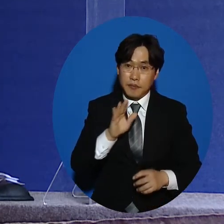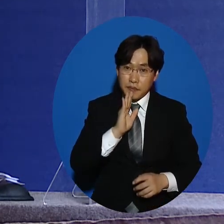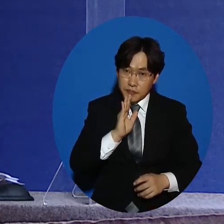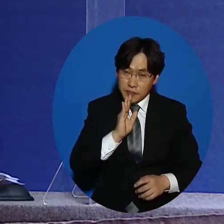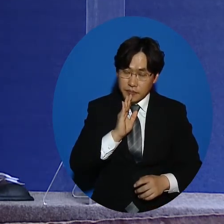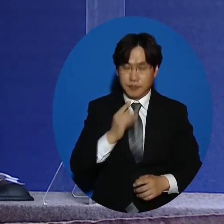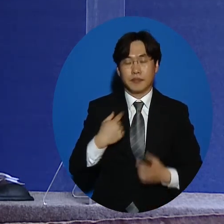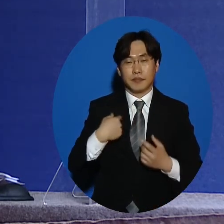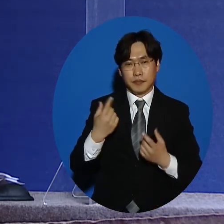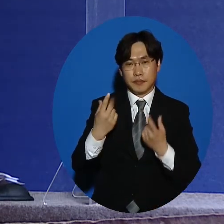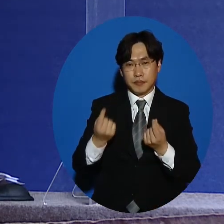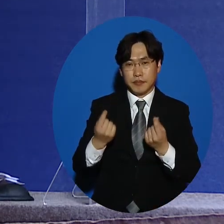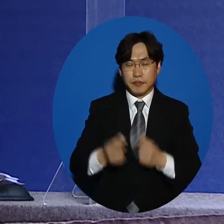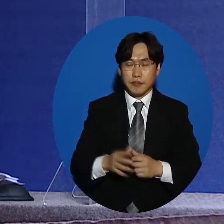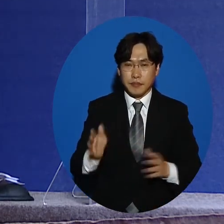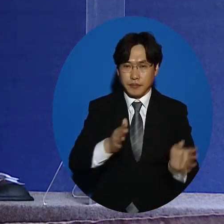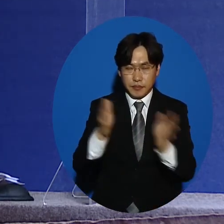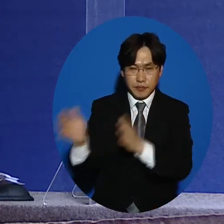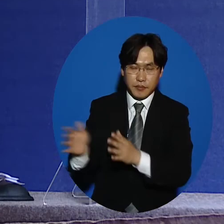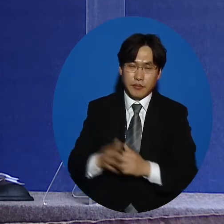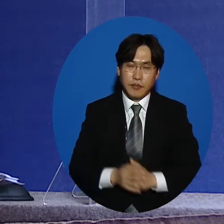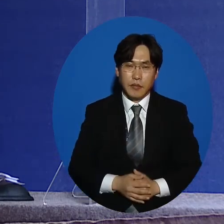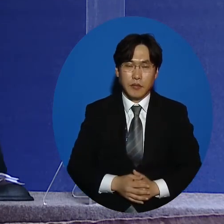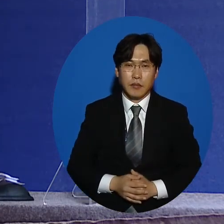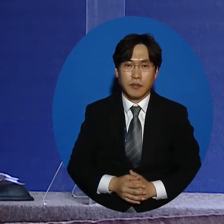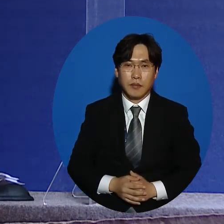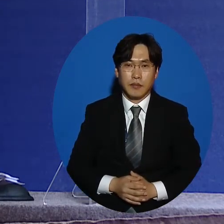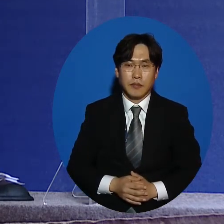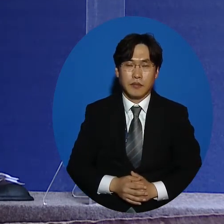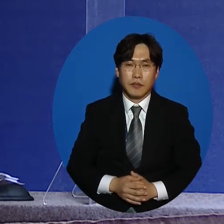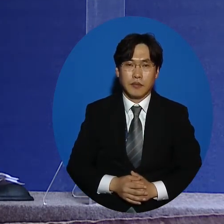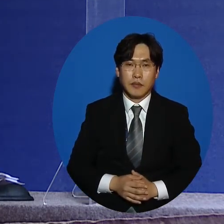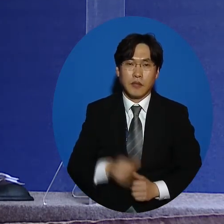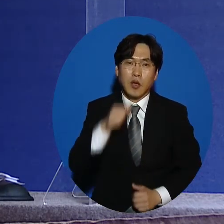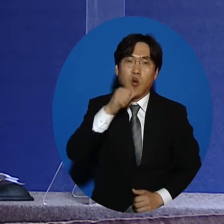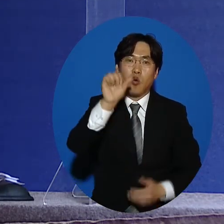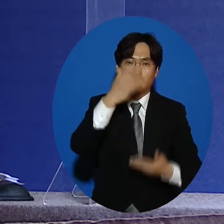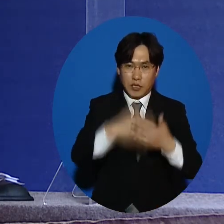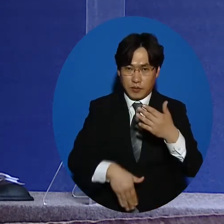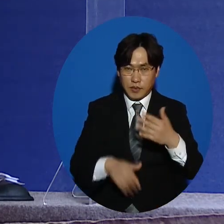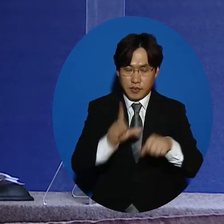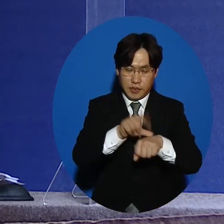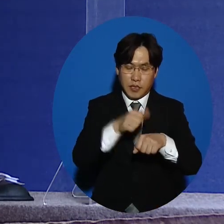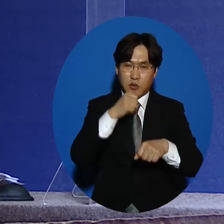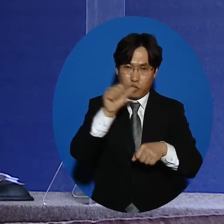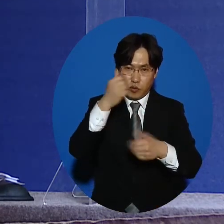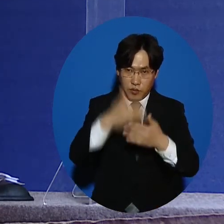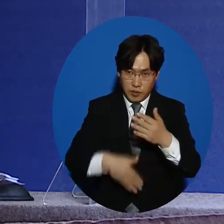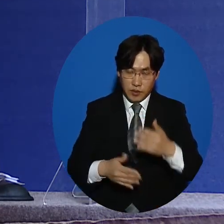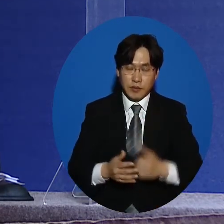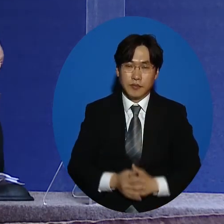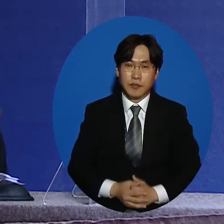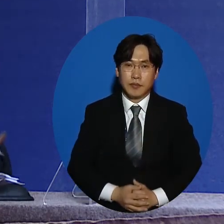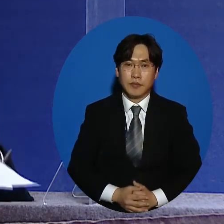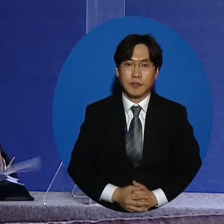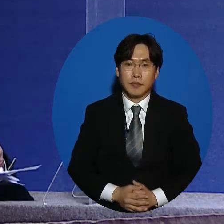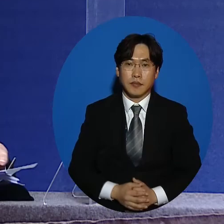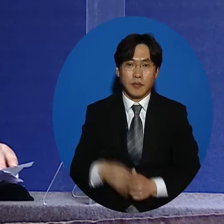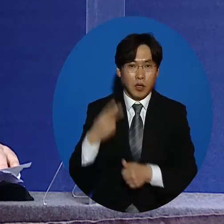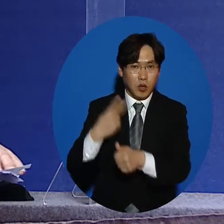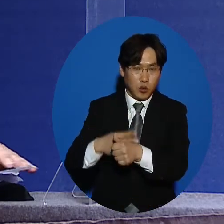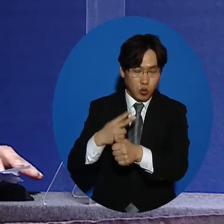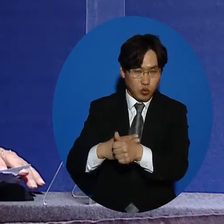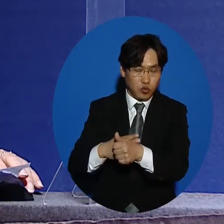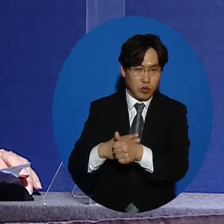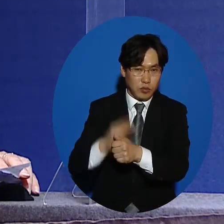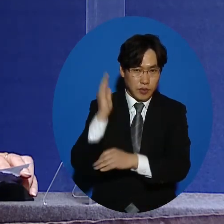네. 그러면 우리 지금 5분 남았습니다. 제가 아까 우리